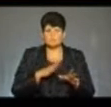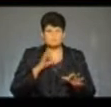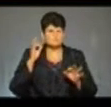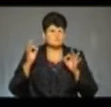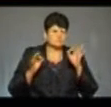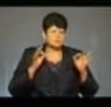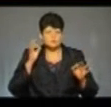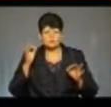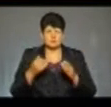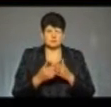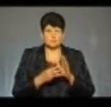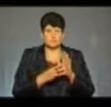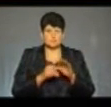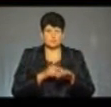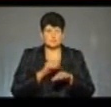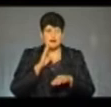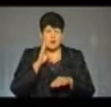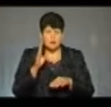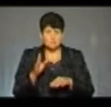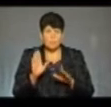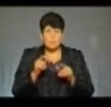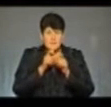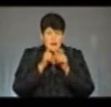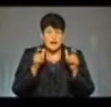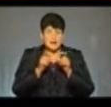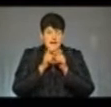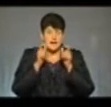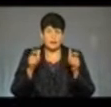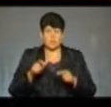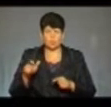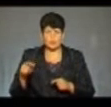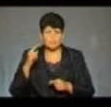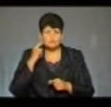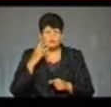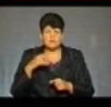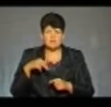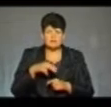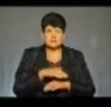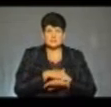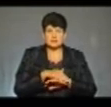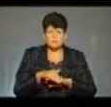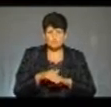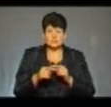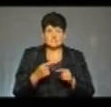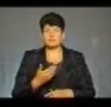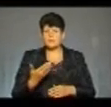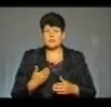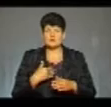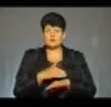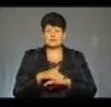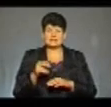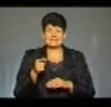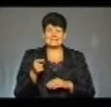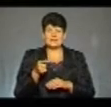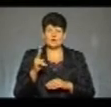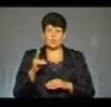та його дружина зазнали тяжких травм. Більше розповість мій колега Богдан Буденчук. Ми знаходимося на вулиці Тернопільська, 35